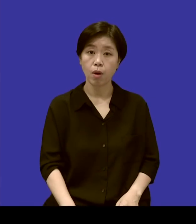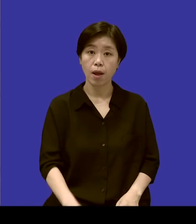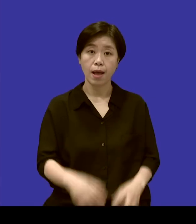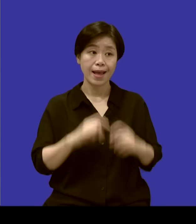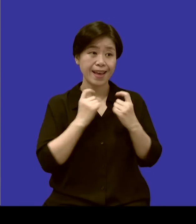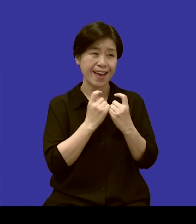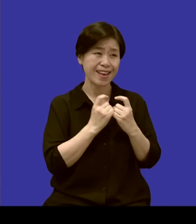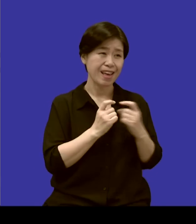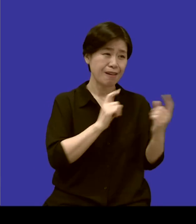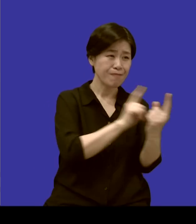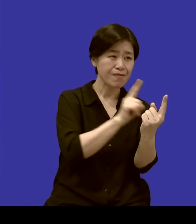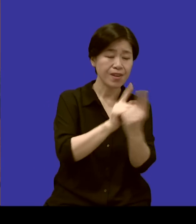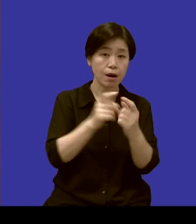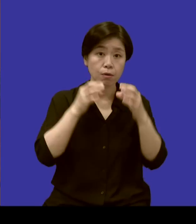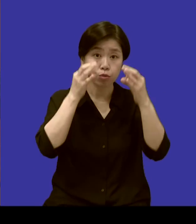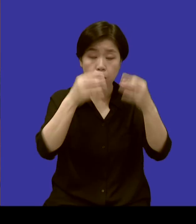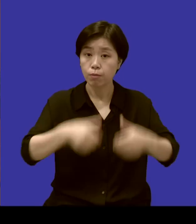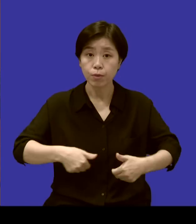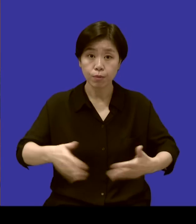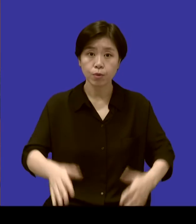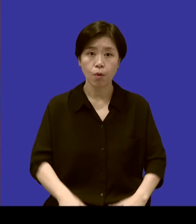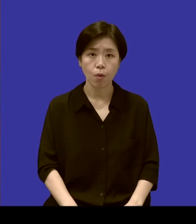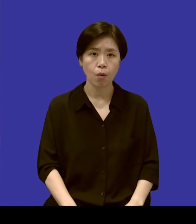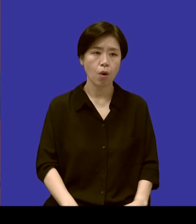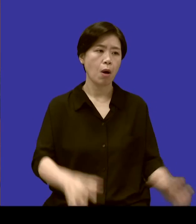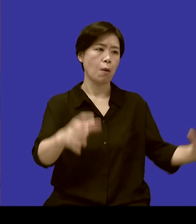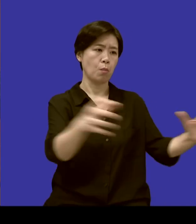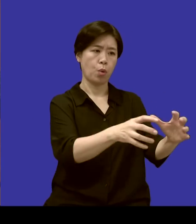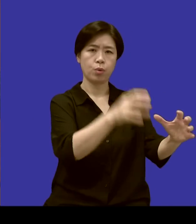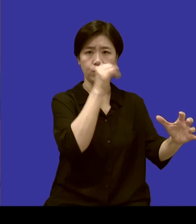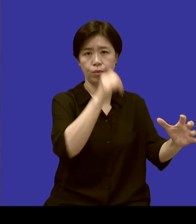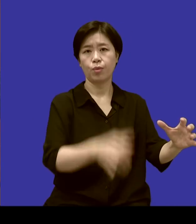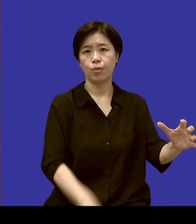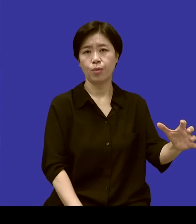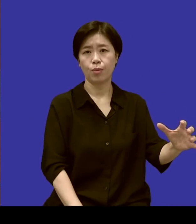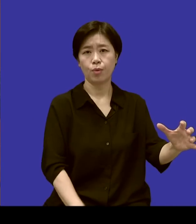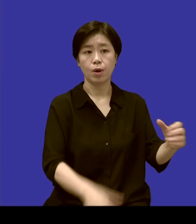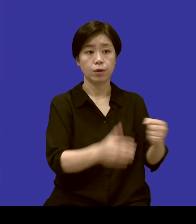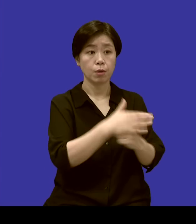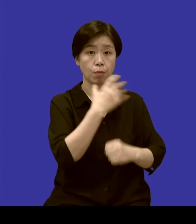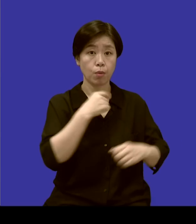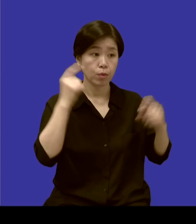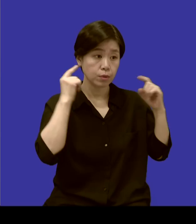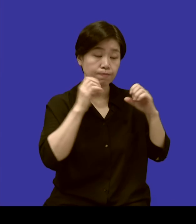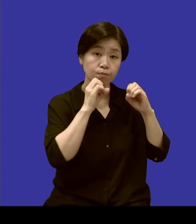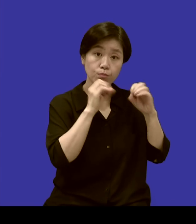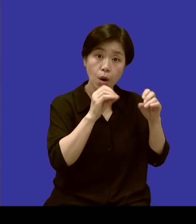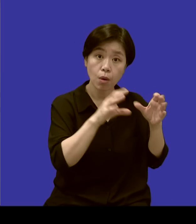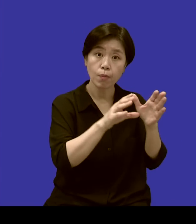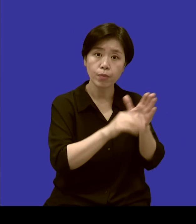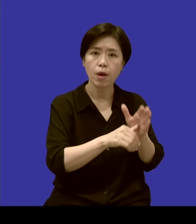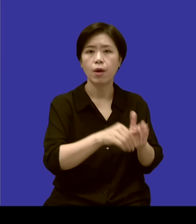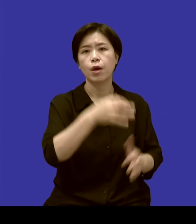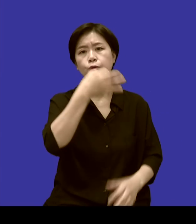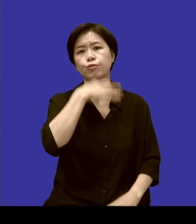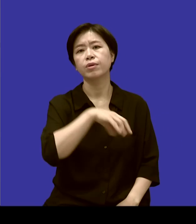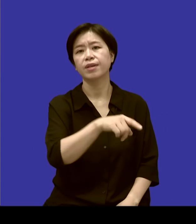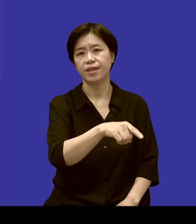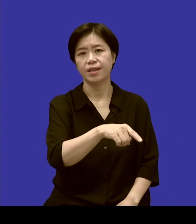밥상에 숟가락을 올려놓으면 되는 거예요. 던지면 그러니까는 그렇죠. 너무 감사한 거야. 하나님 여기가